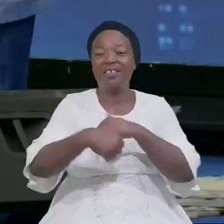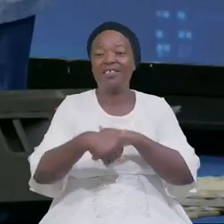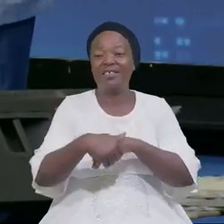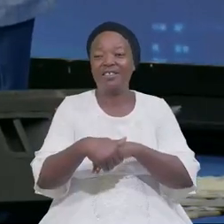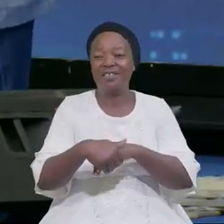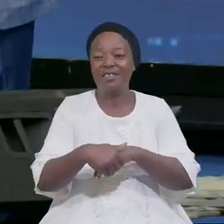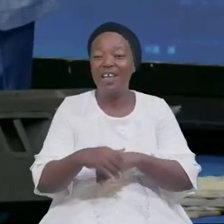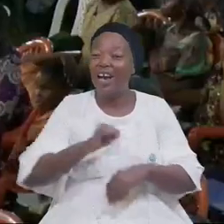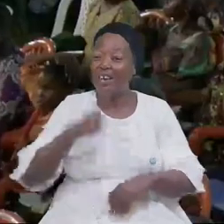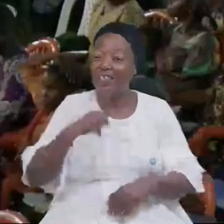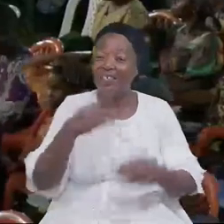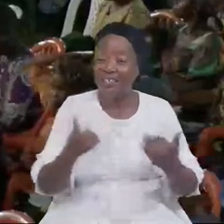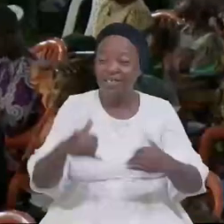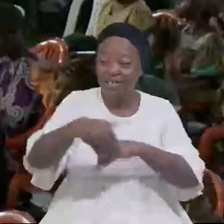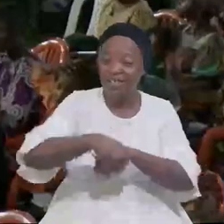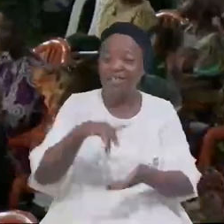ce soir,